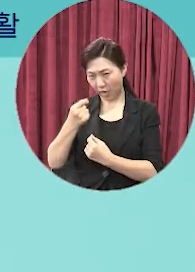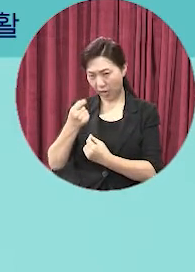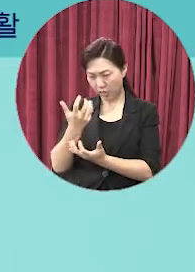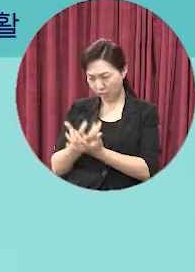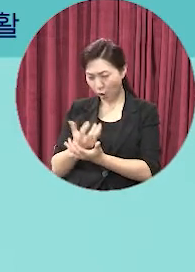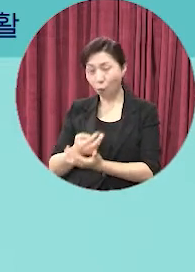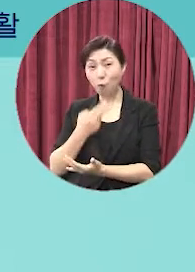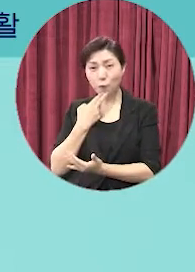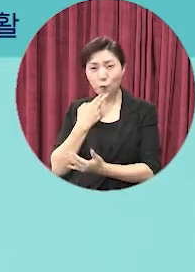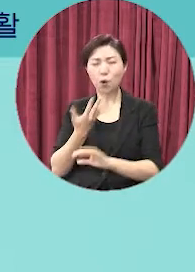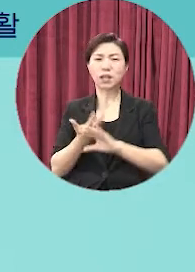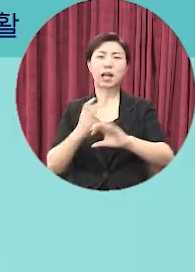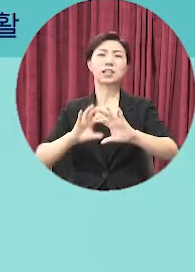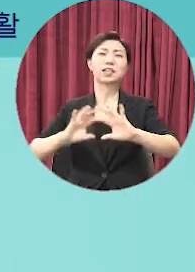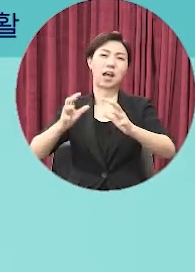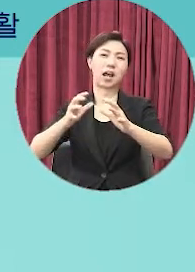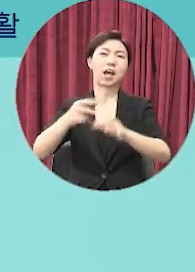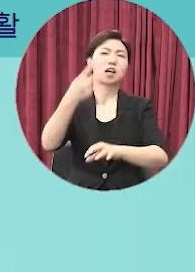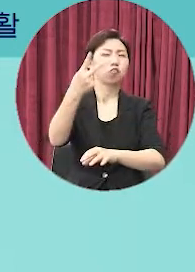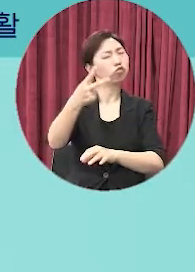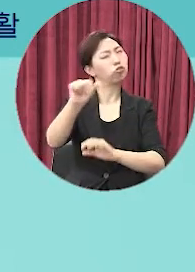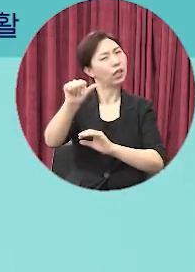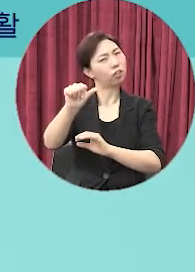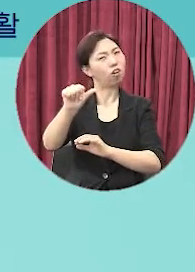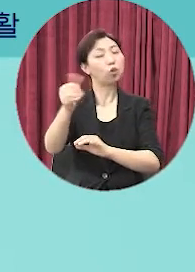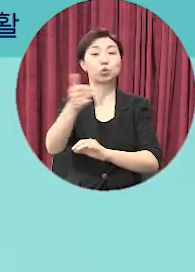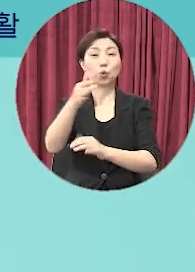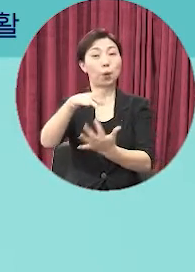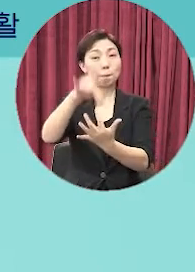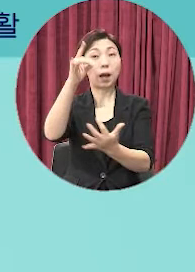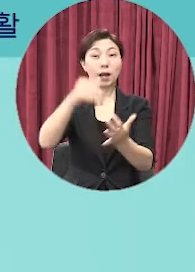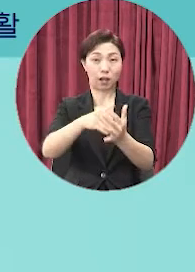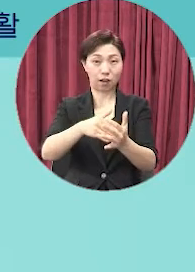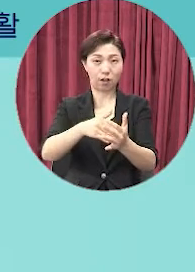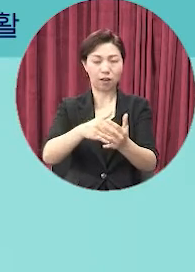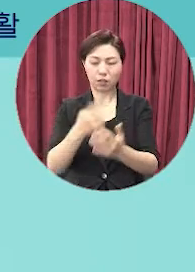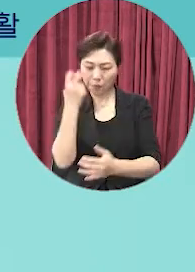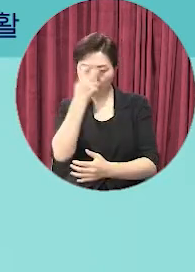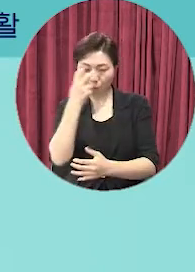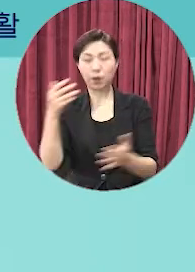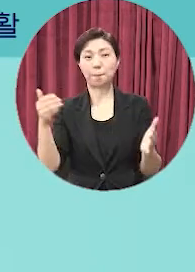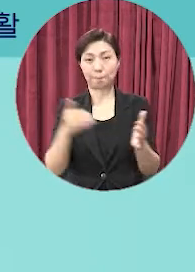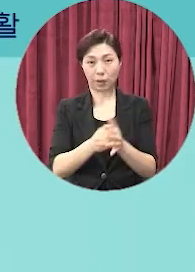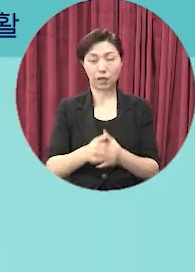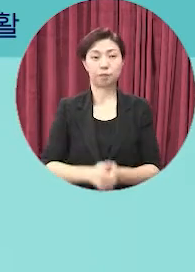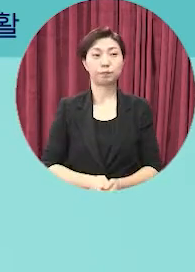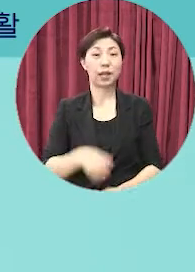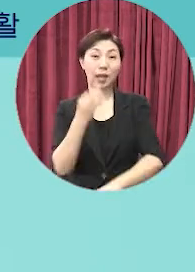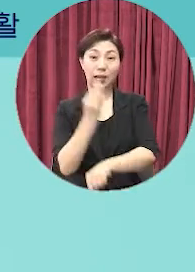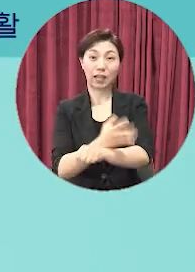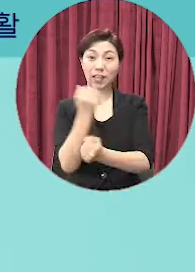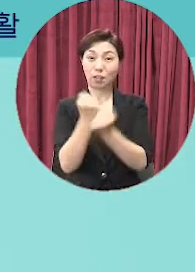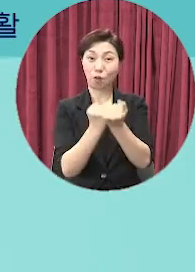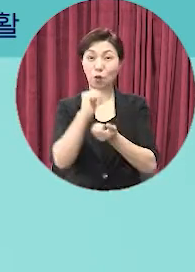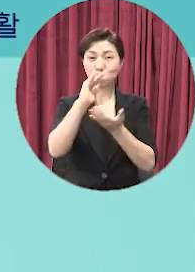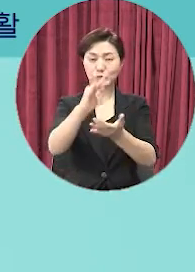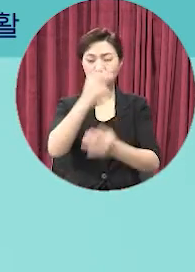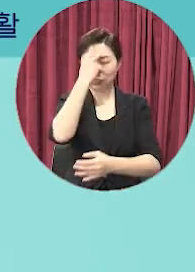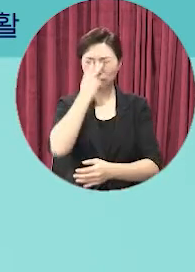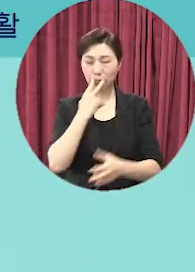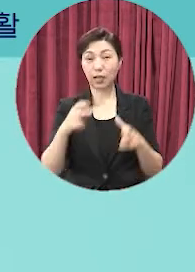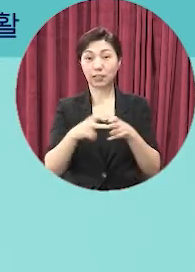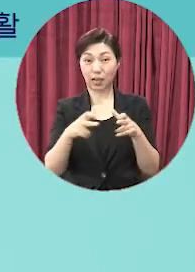정도가 선택되었습니다. 그래서 고찰을 했는데 간단하게만 말씀을 드리면은 시각장애인을